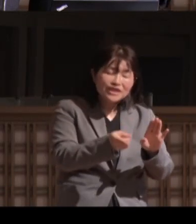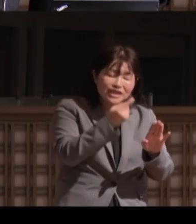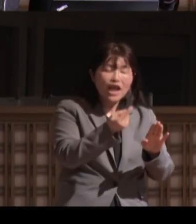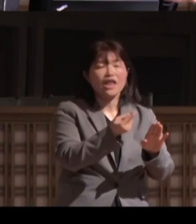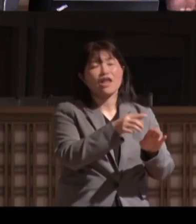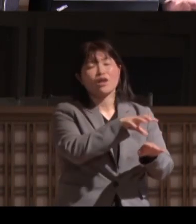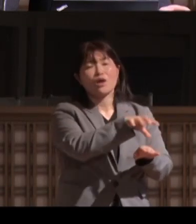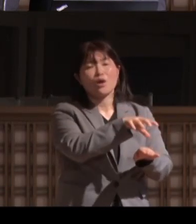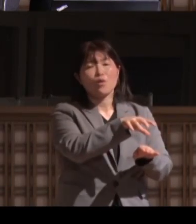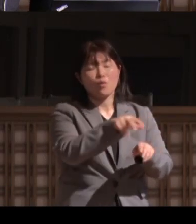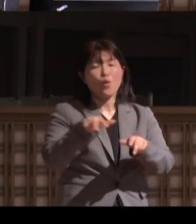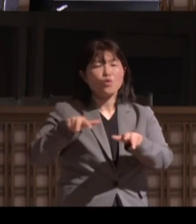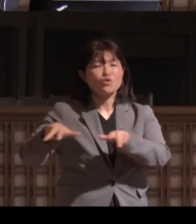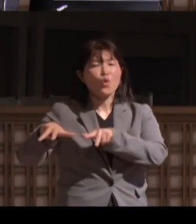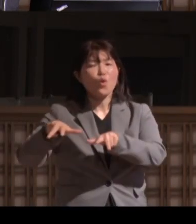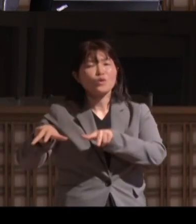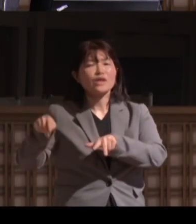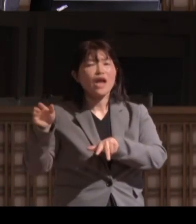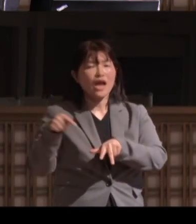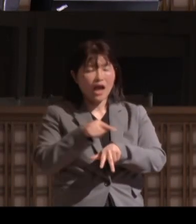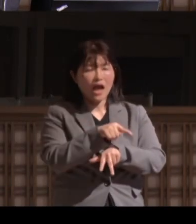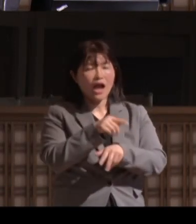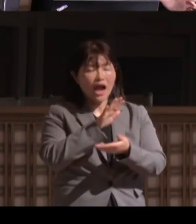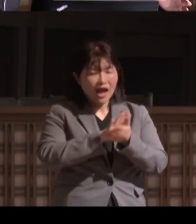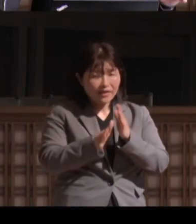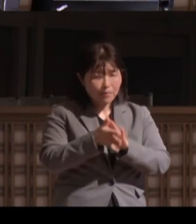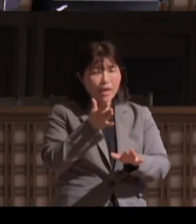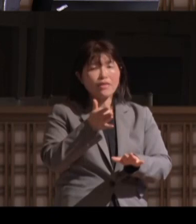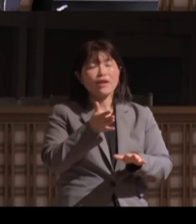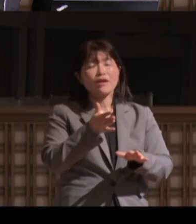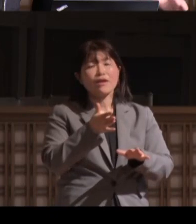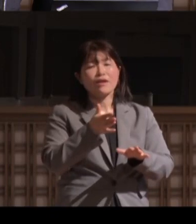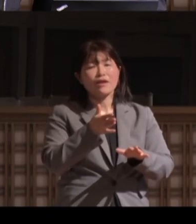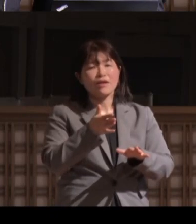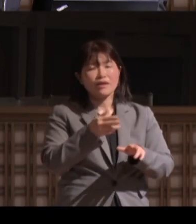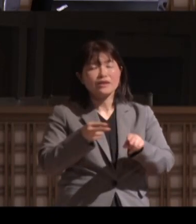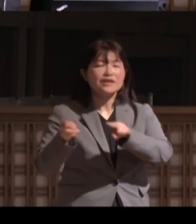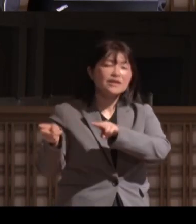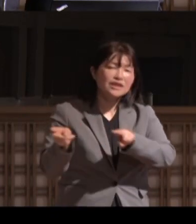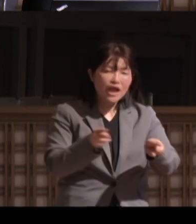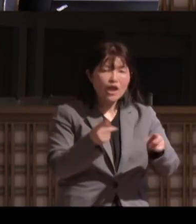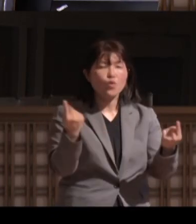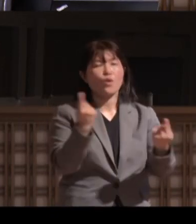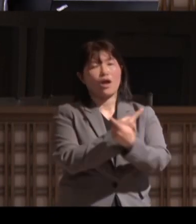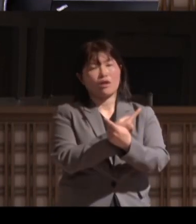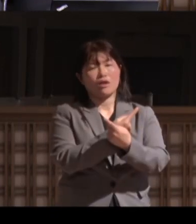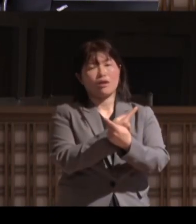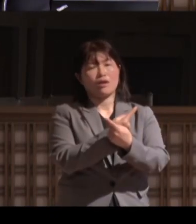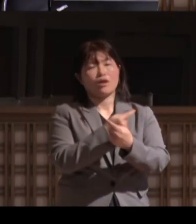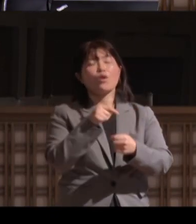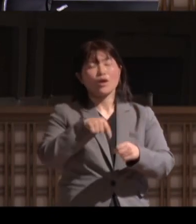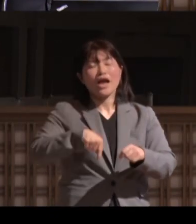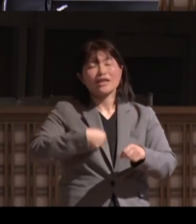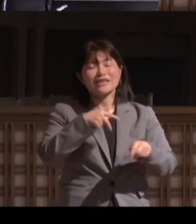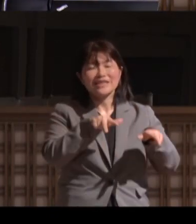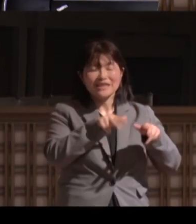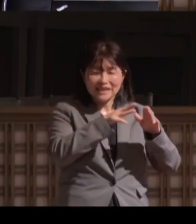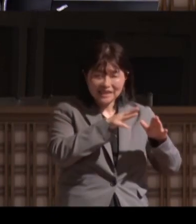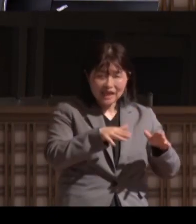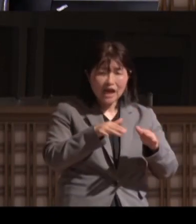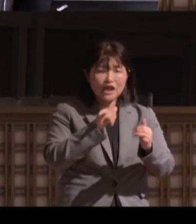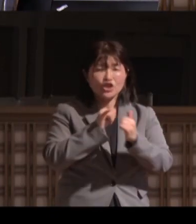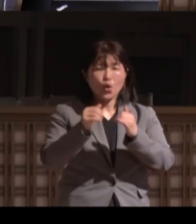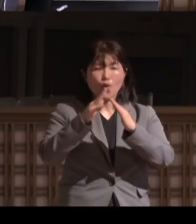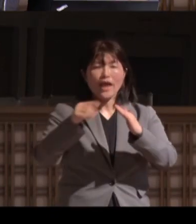をですねえ行政側の方がえ改めてまあ制度化していくそういったものが自治会や町内会に